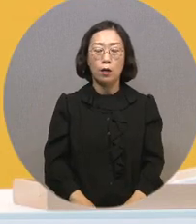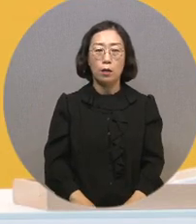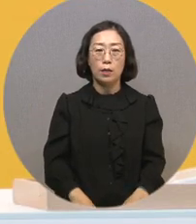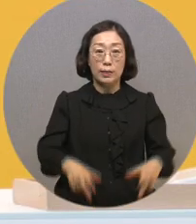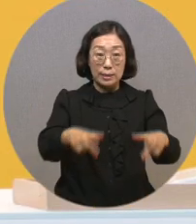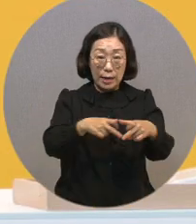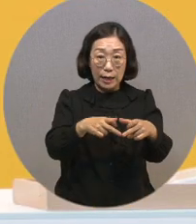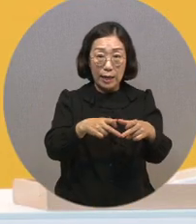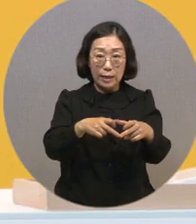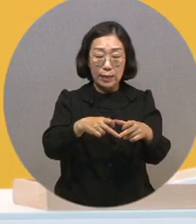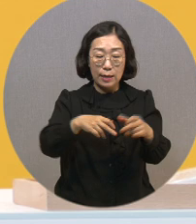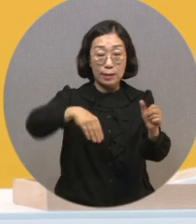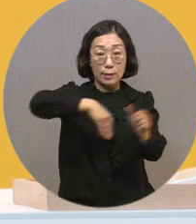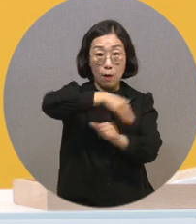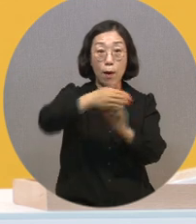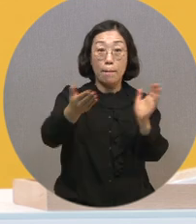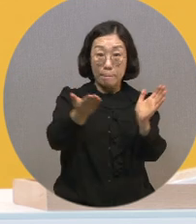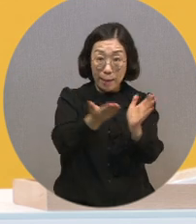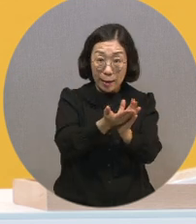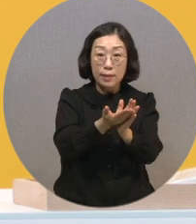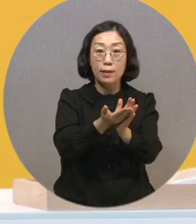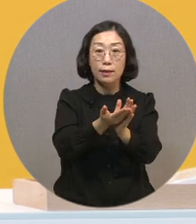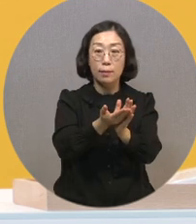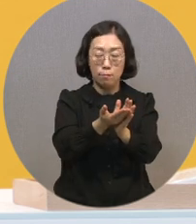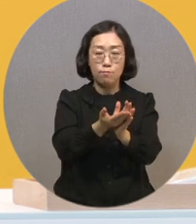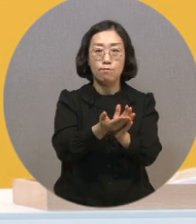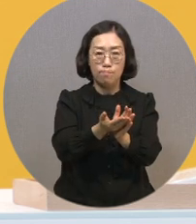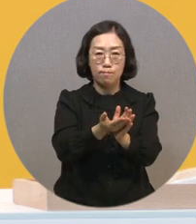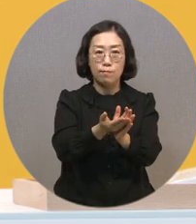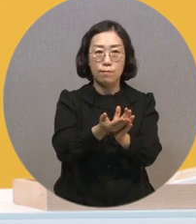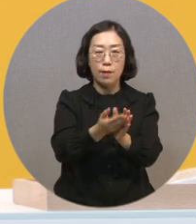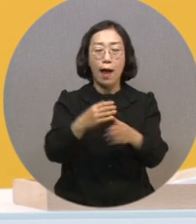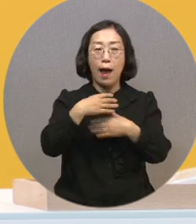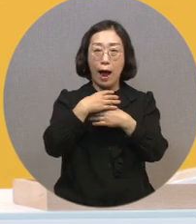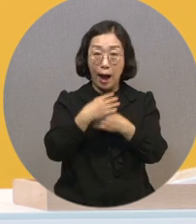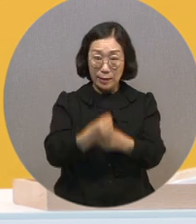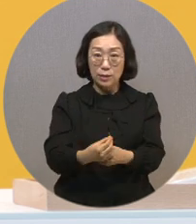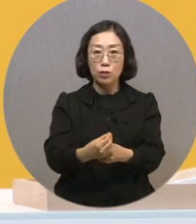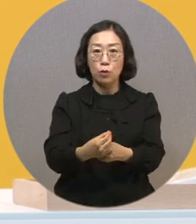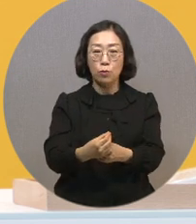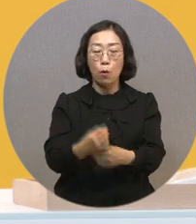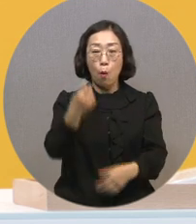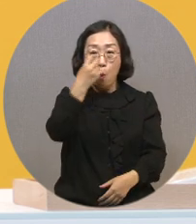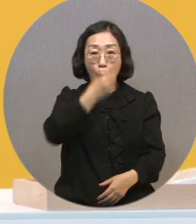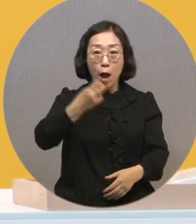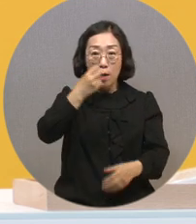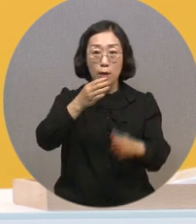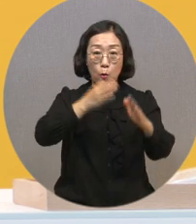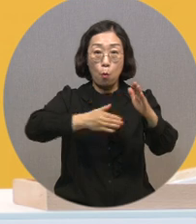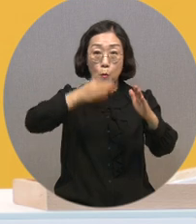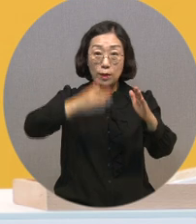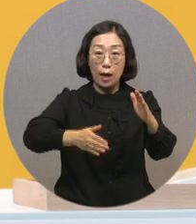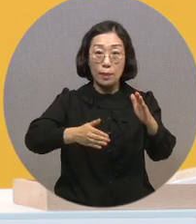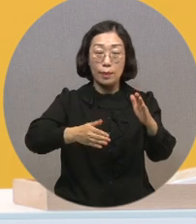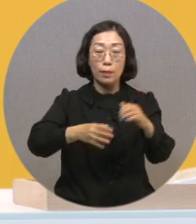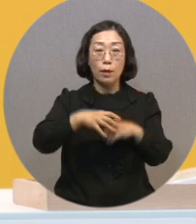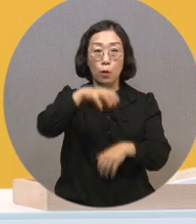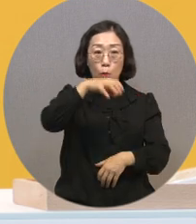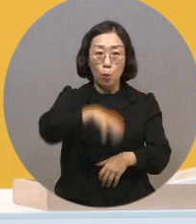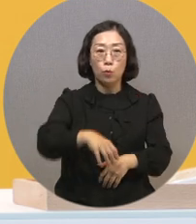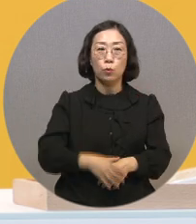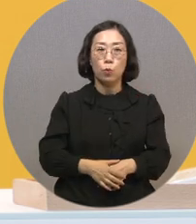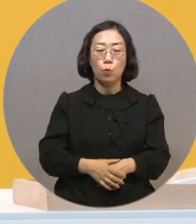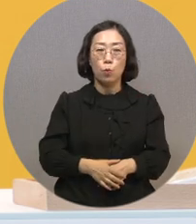특수장애인 학생으로서 그 알맞는 직업 네. 안전관리공단 우리 안전공단이라든지 취업을